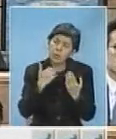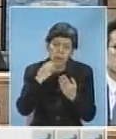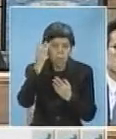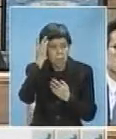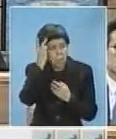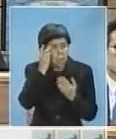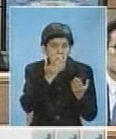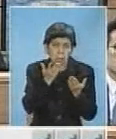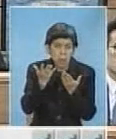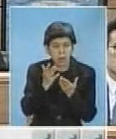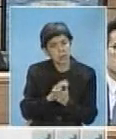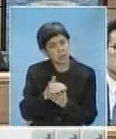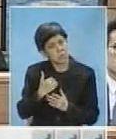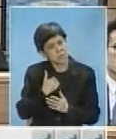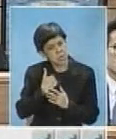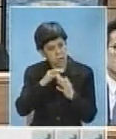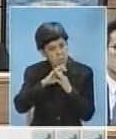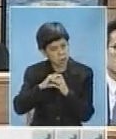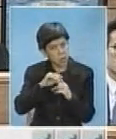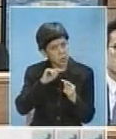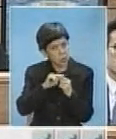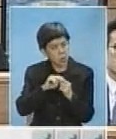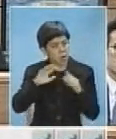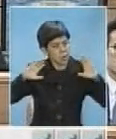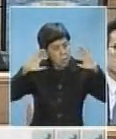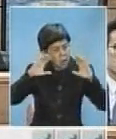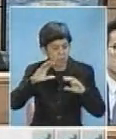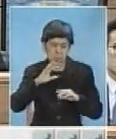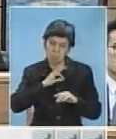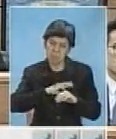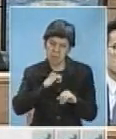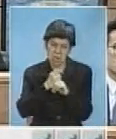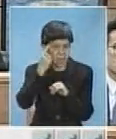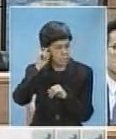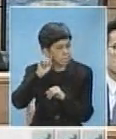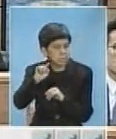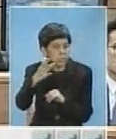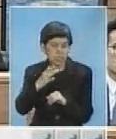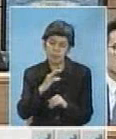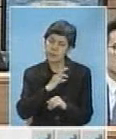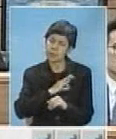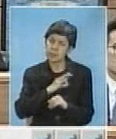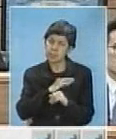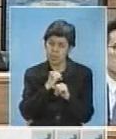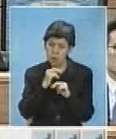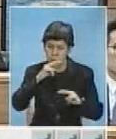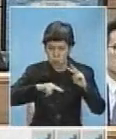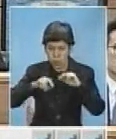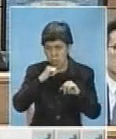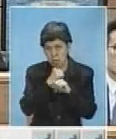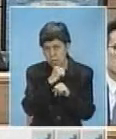วลหรือไม่ว่าจะอาจจะมีผลในทางลบที่รัฐบาลอาจจะไม่ได้คิดถึงและควรที่จะมีการพิจารณาถึ